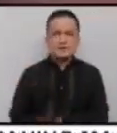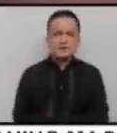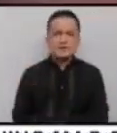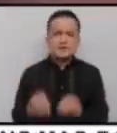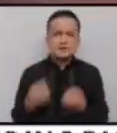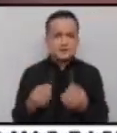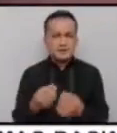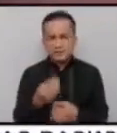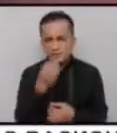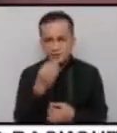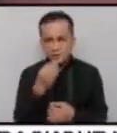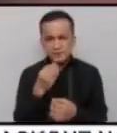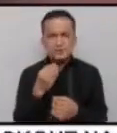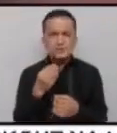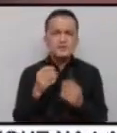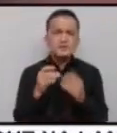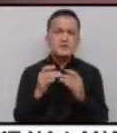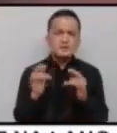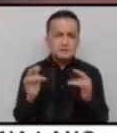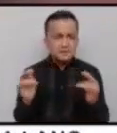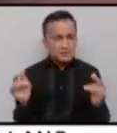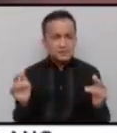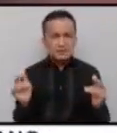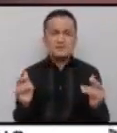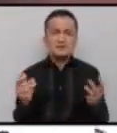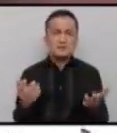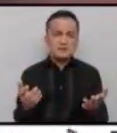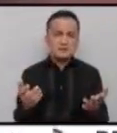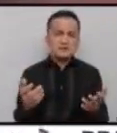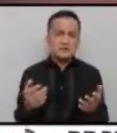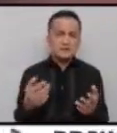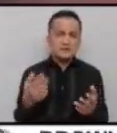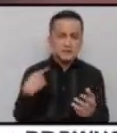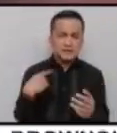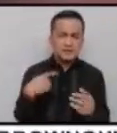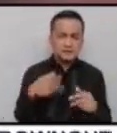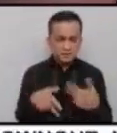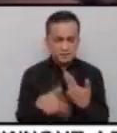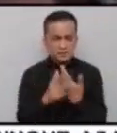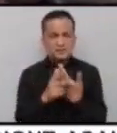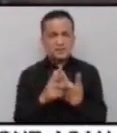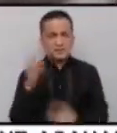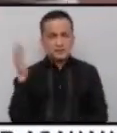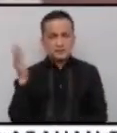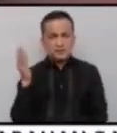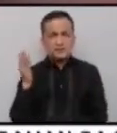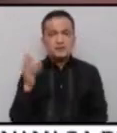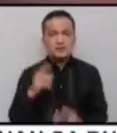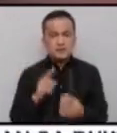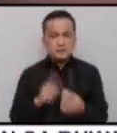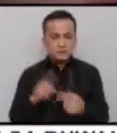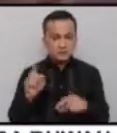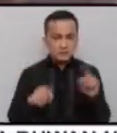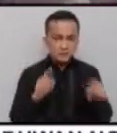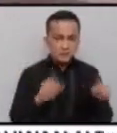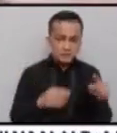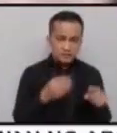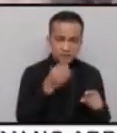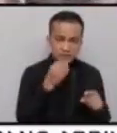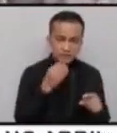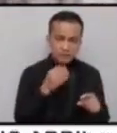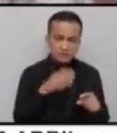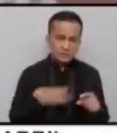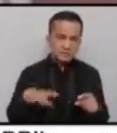fairs, madaming mga food festivals, may mga virtual lectures about all the different food delicacies all over